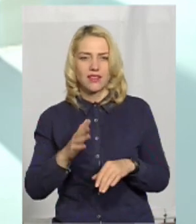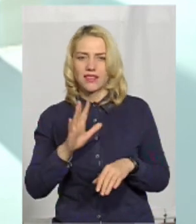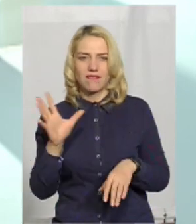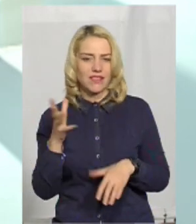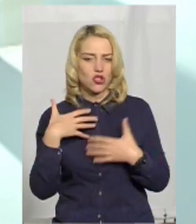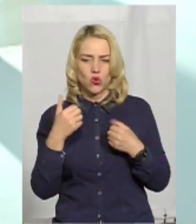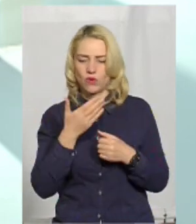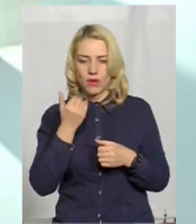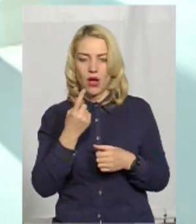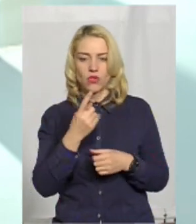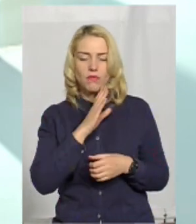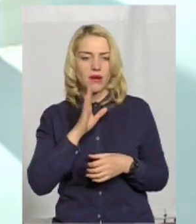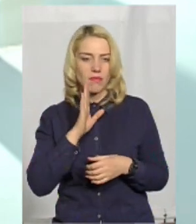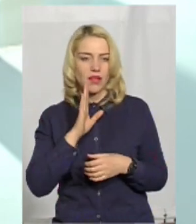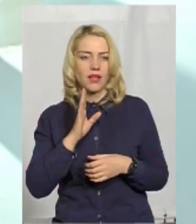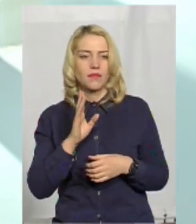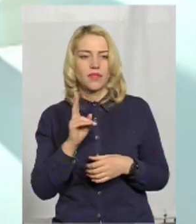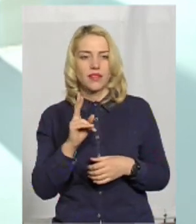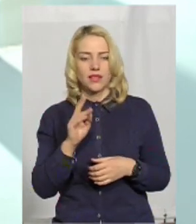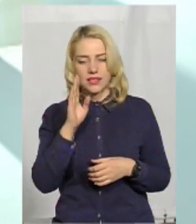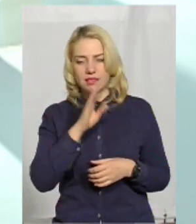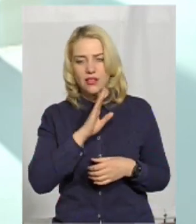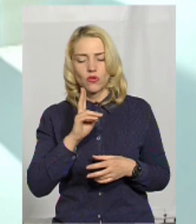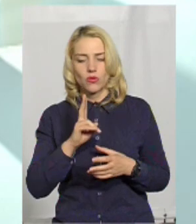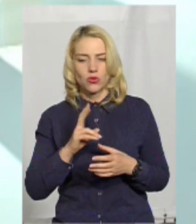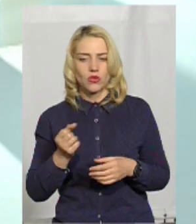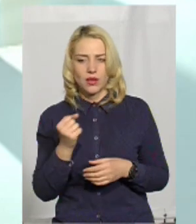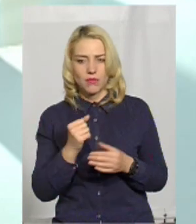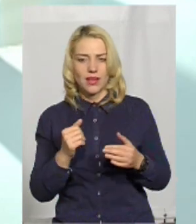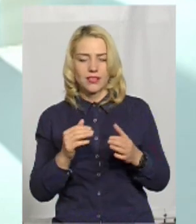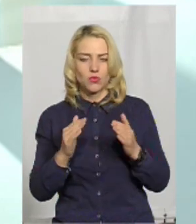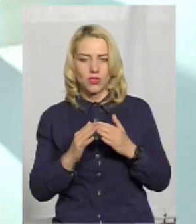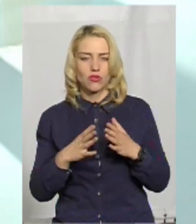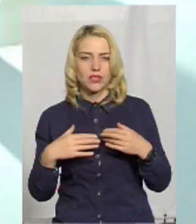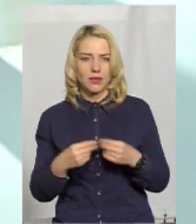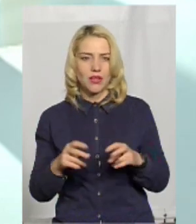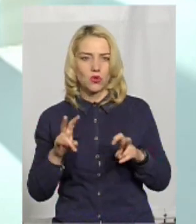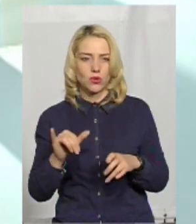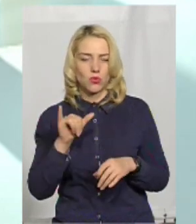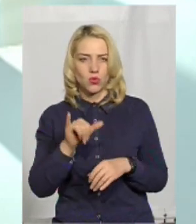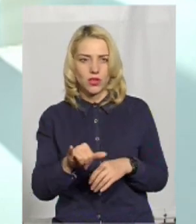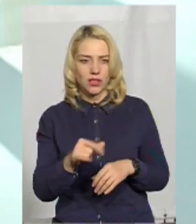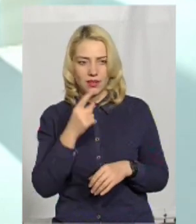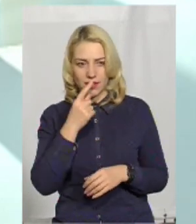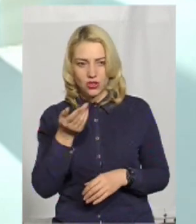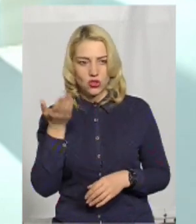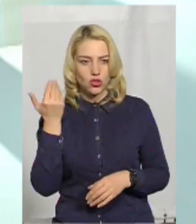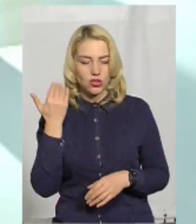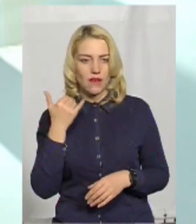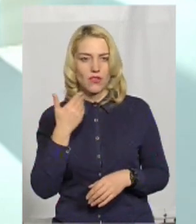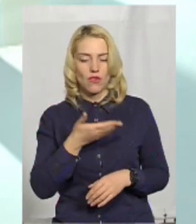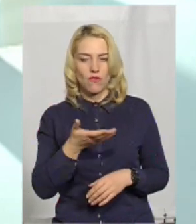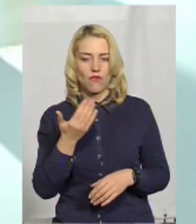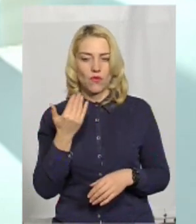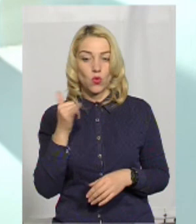здорові. А одна мама в нас є, яка, мама з татом, які тримають будинок сімейного типу. І в них буквально, знову ж таки, нещодавно вони